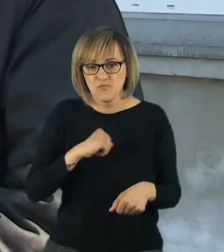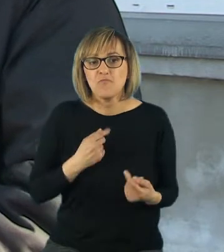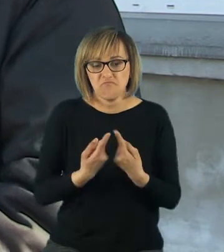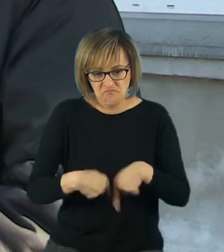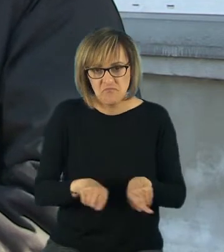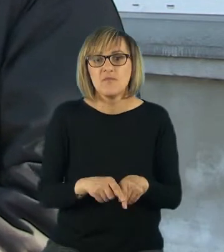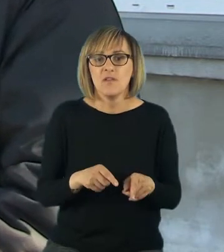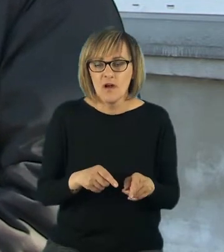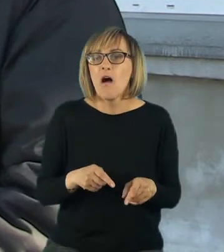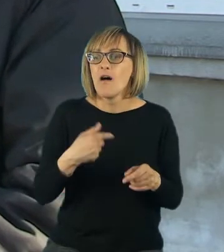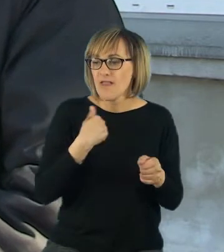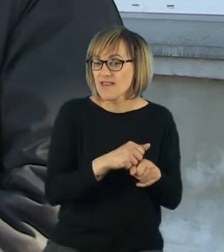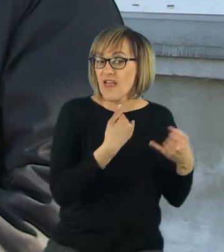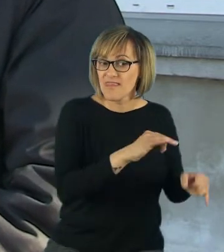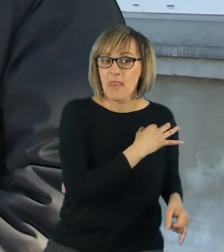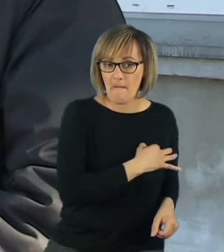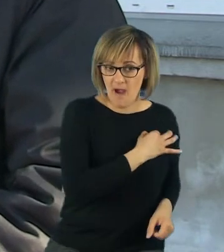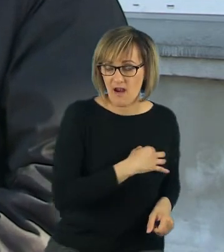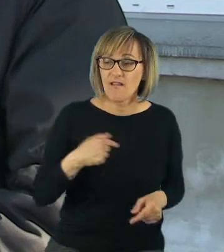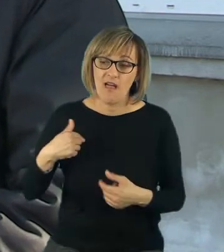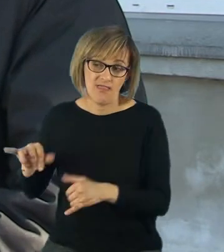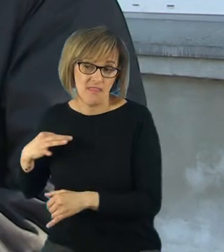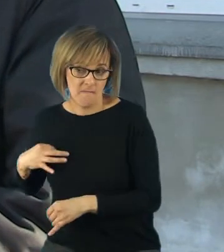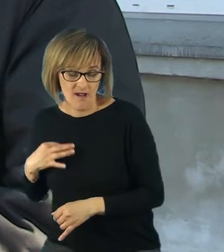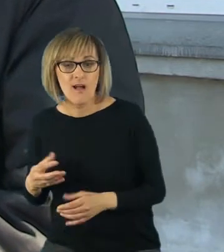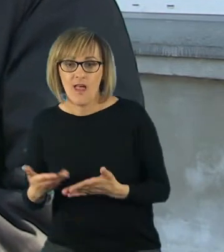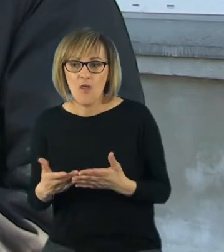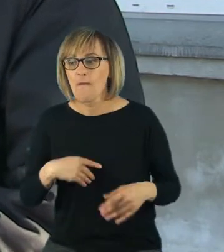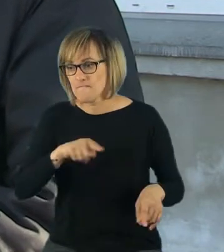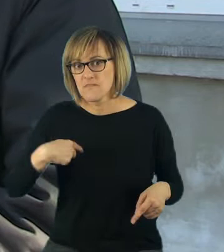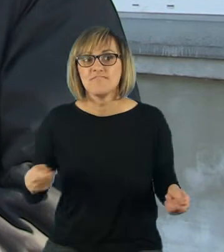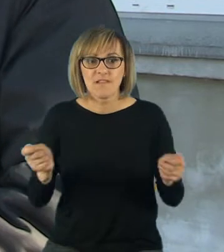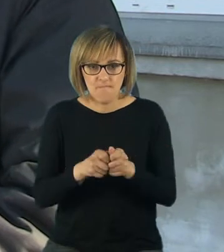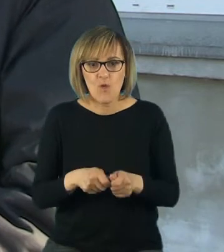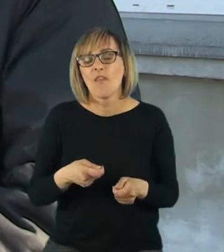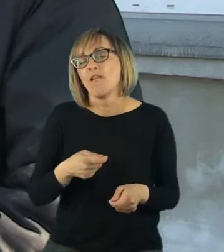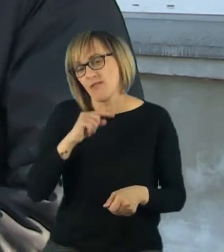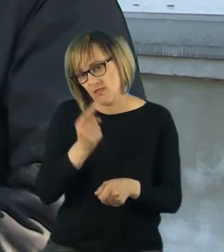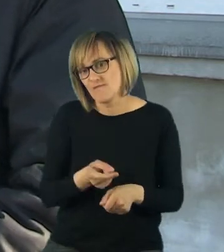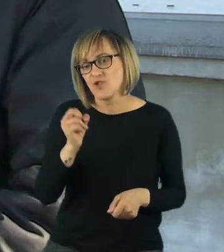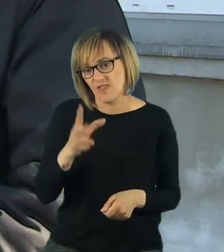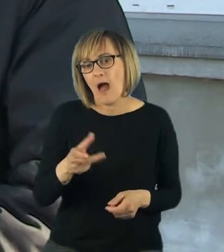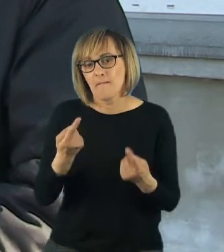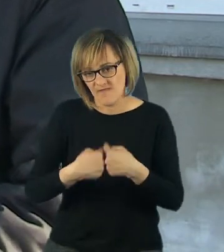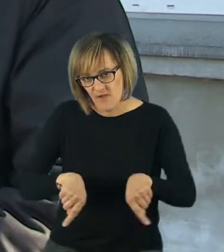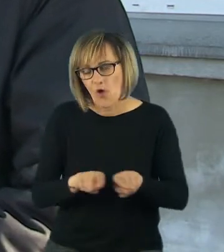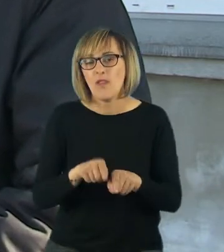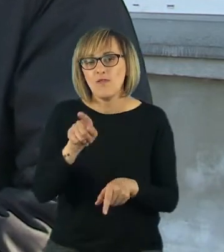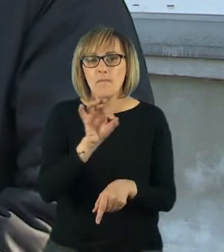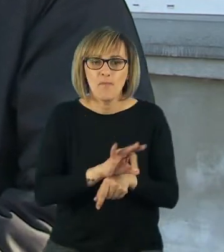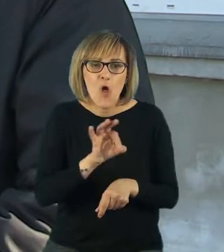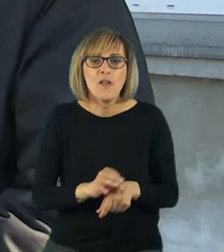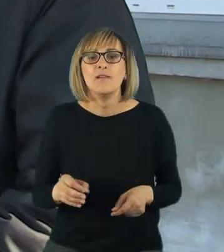myślę, uczczenia żołnierzy Armii Krajowej, osób, które były w konspiracji, które